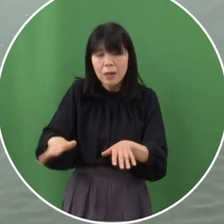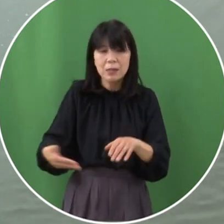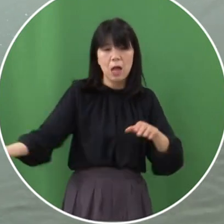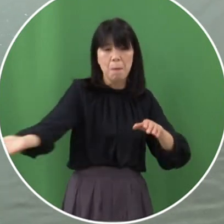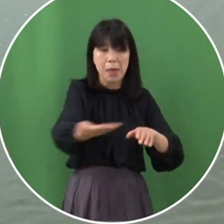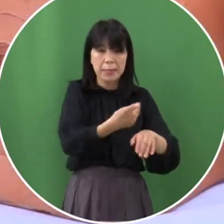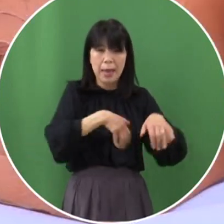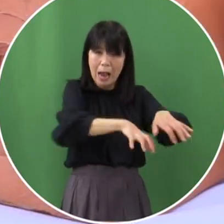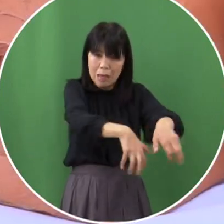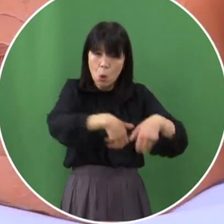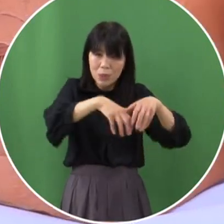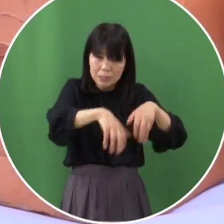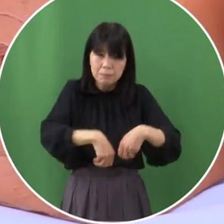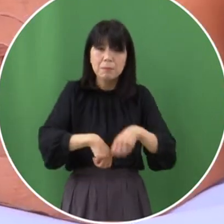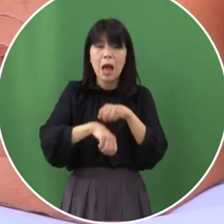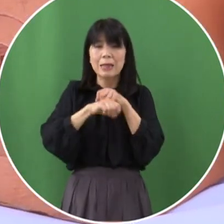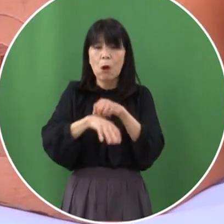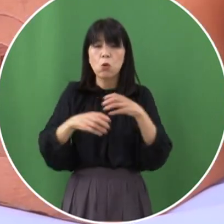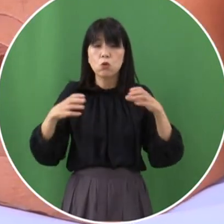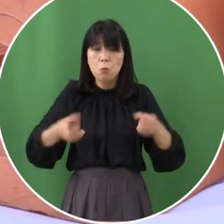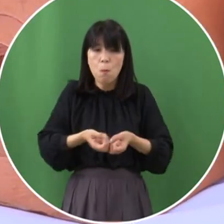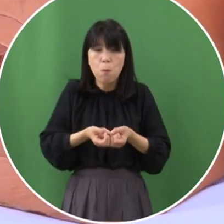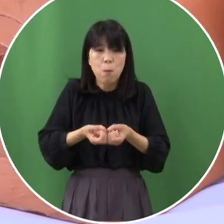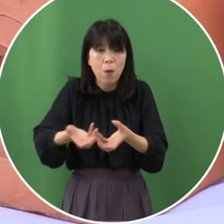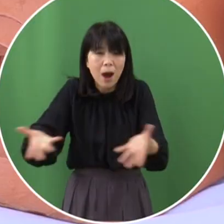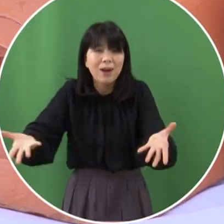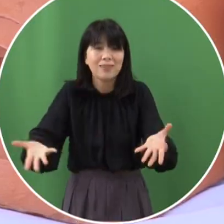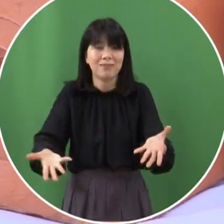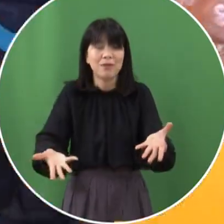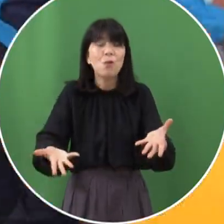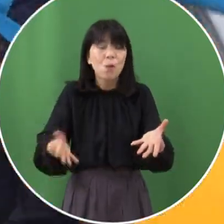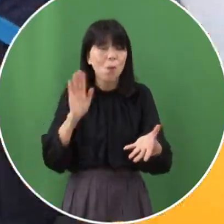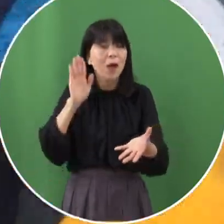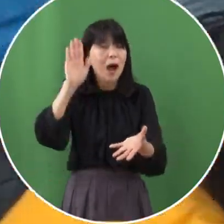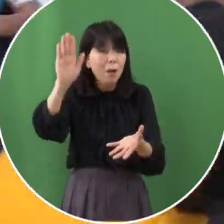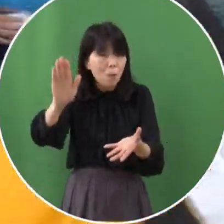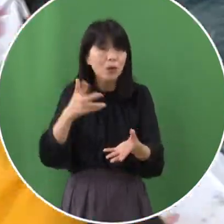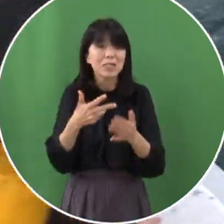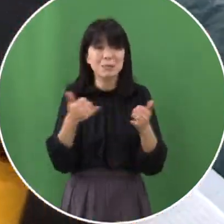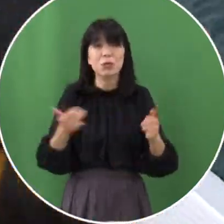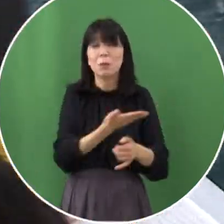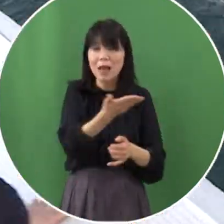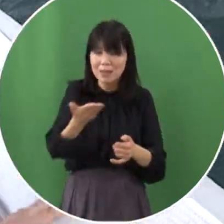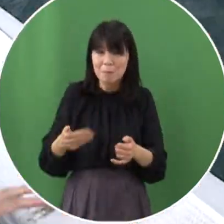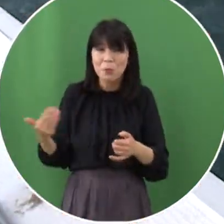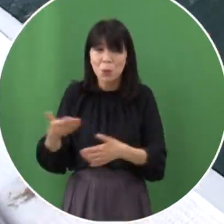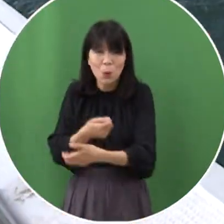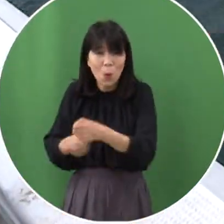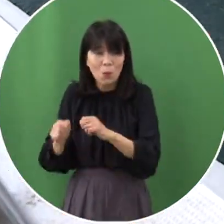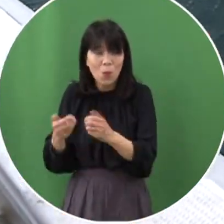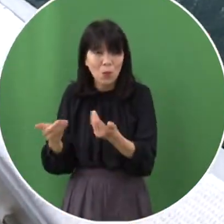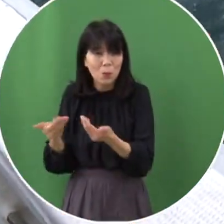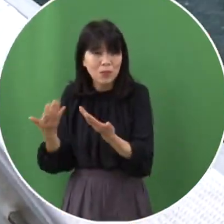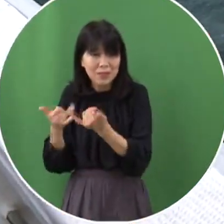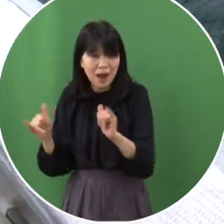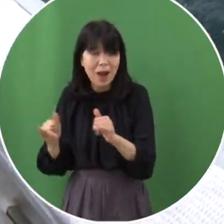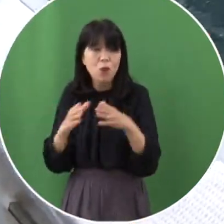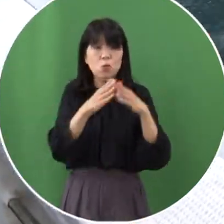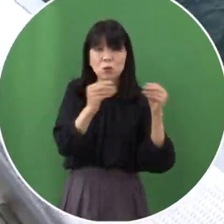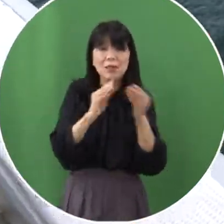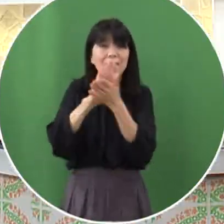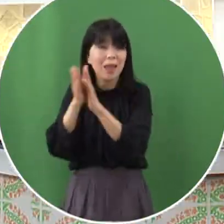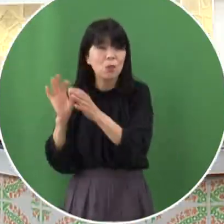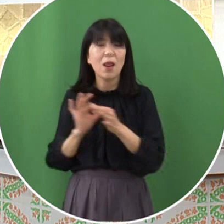投入など、引き続き市民の皆さんや漁業者、国、県などと連携しながら取り組みを推進してまいります